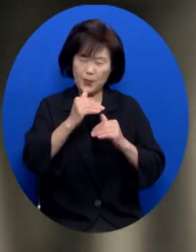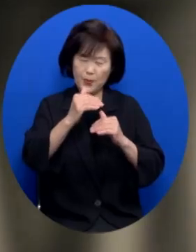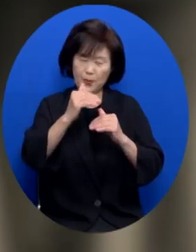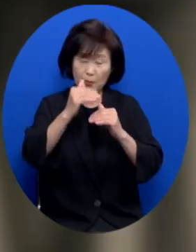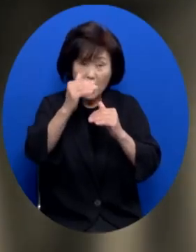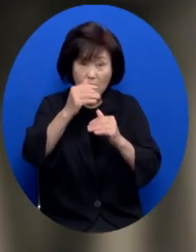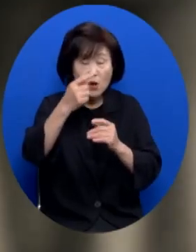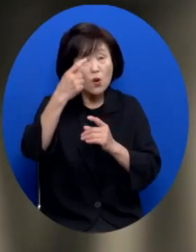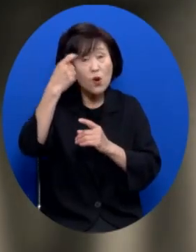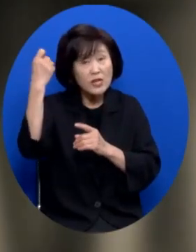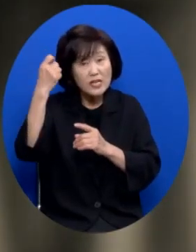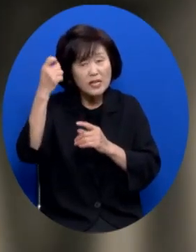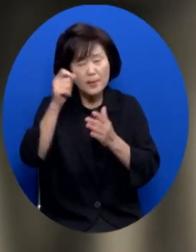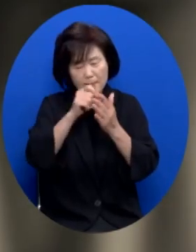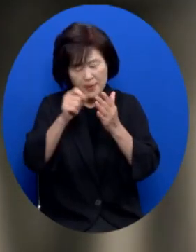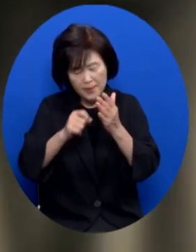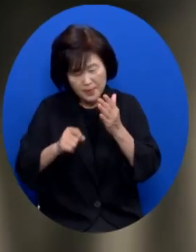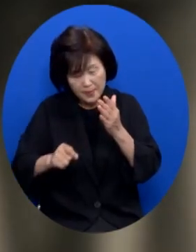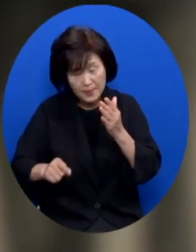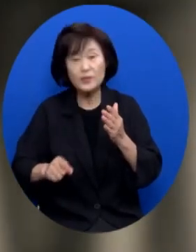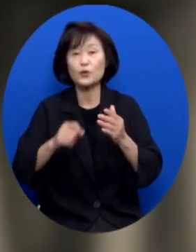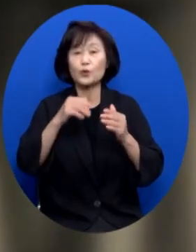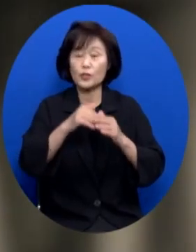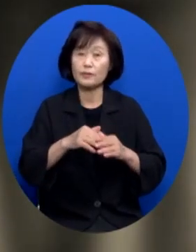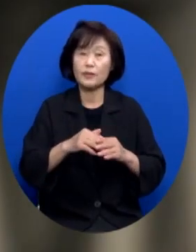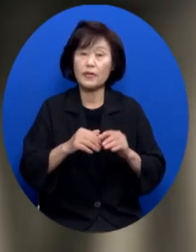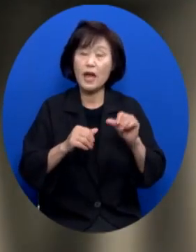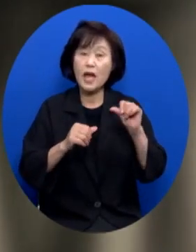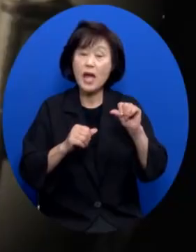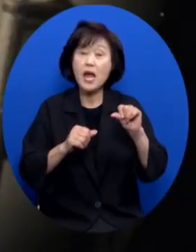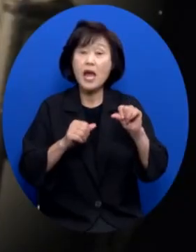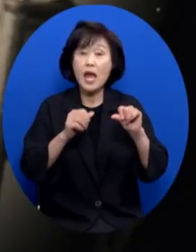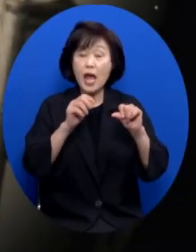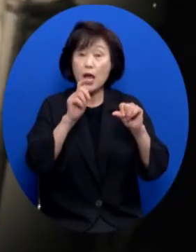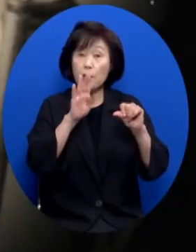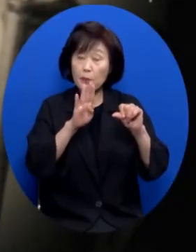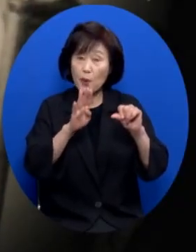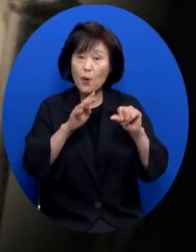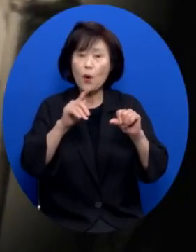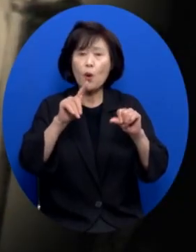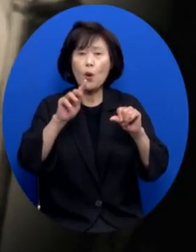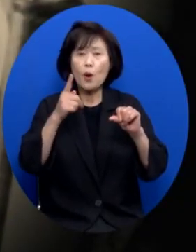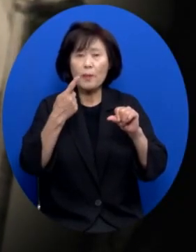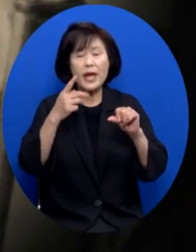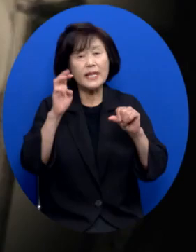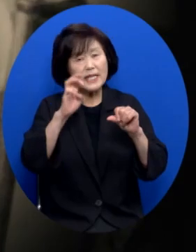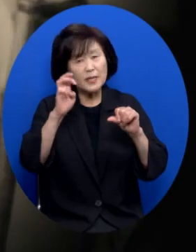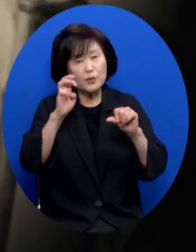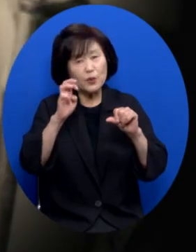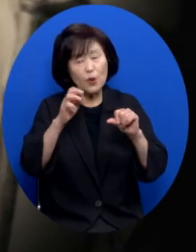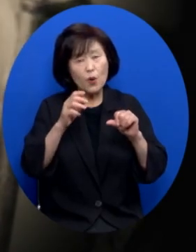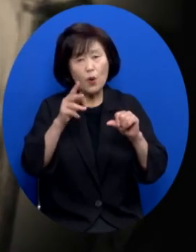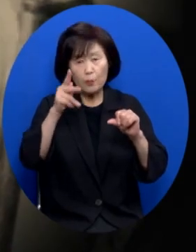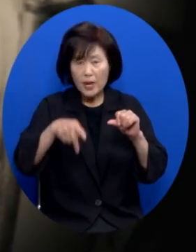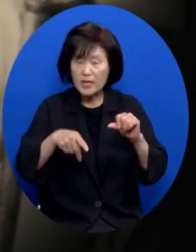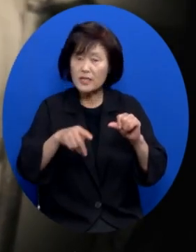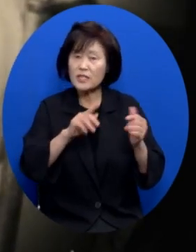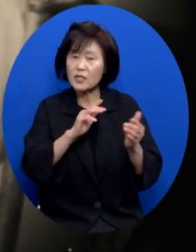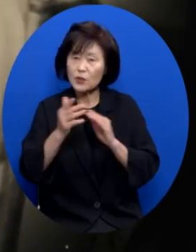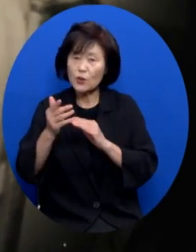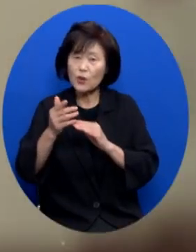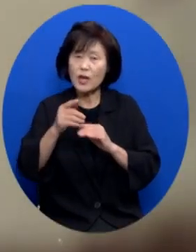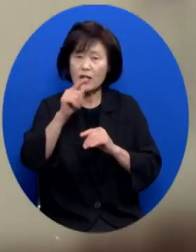회고록에 자세히 적어뒀습니다. A4 120쪽 분량의 회고록에는 박 학장이 직접 보고